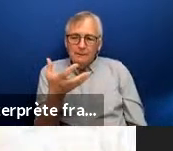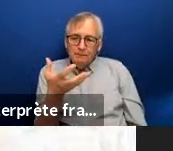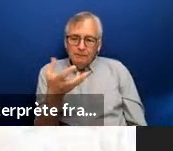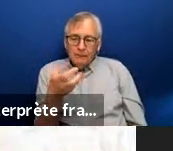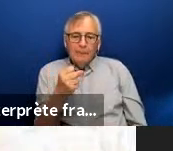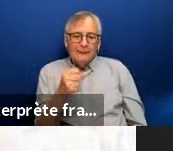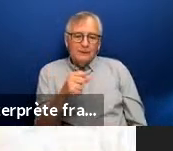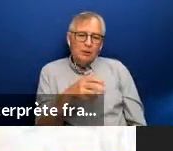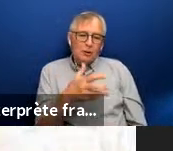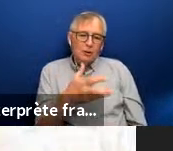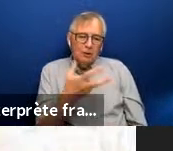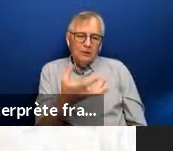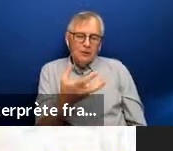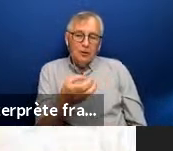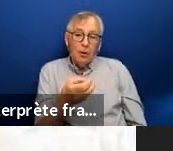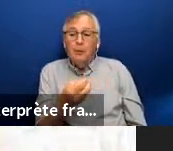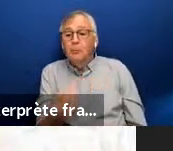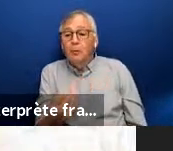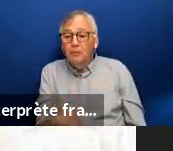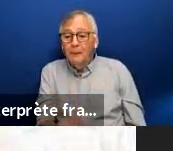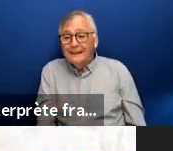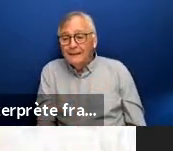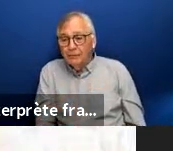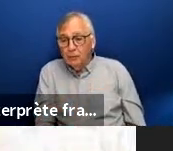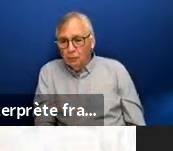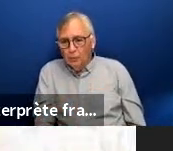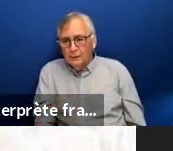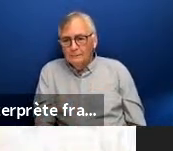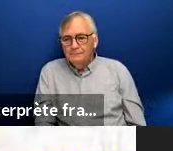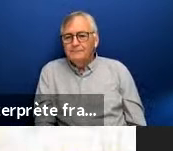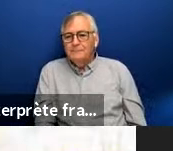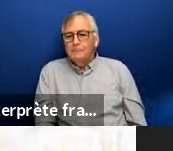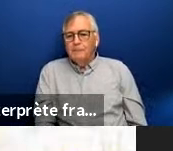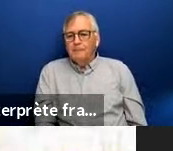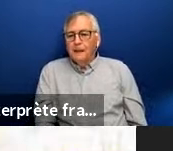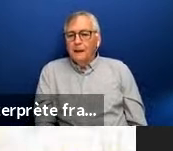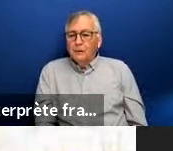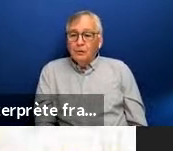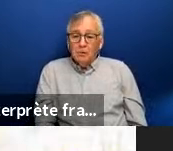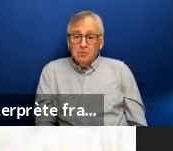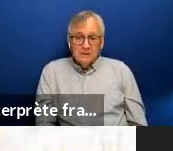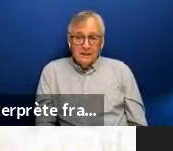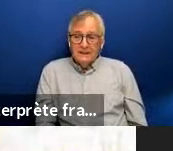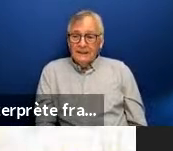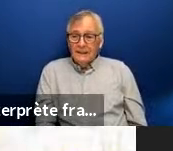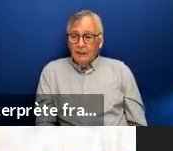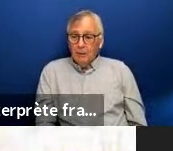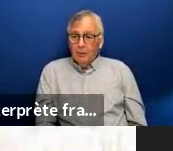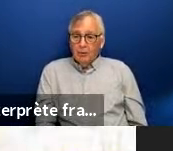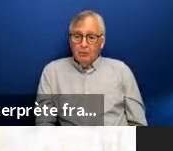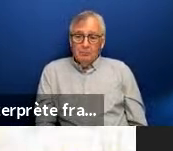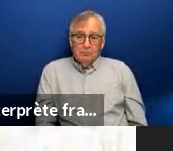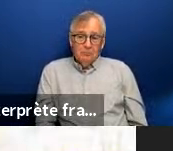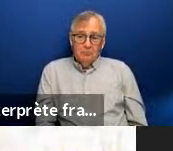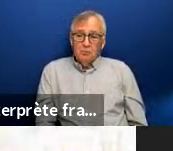mitigé parce qu'il n'y a pas de mouvement dans des photos. Hein. Donc, ça a été...